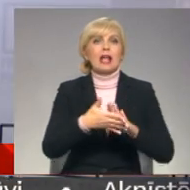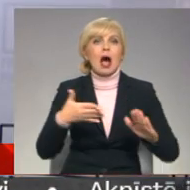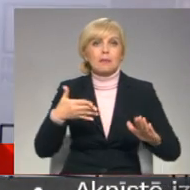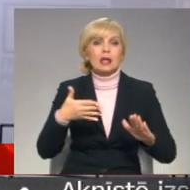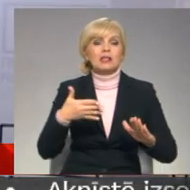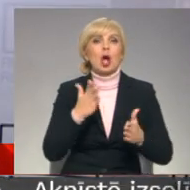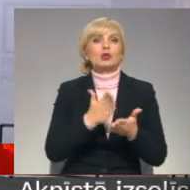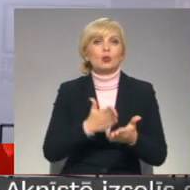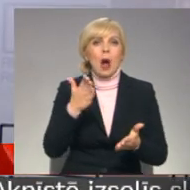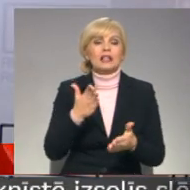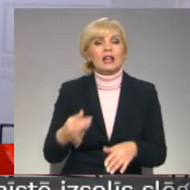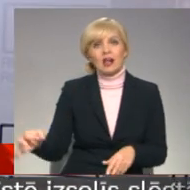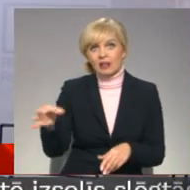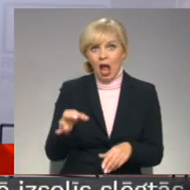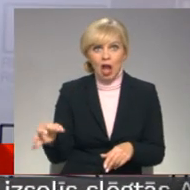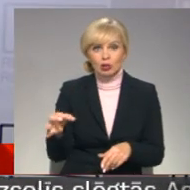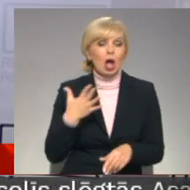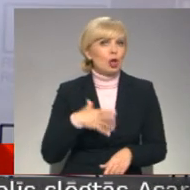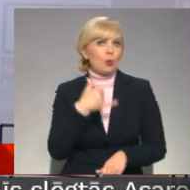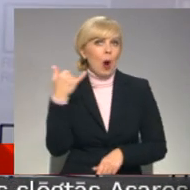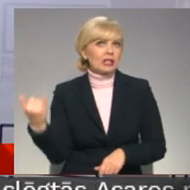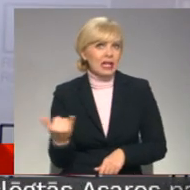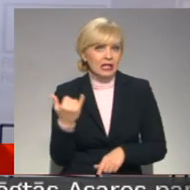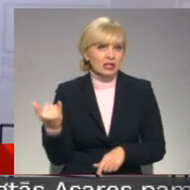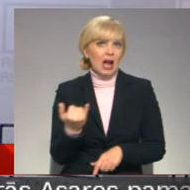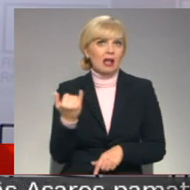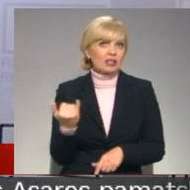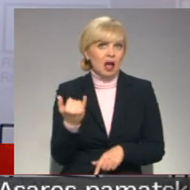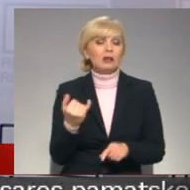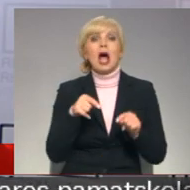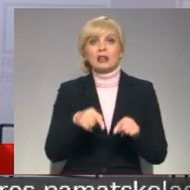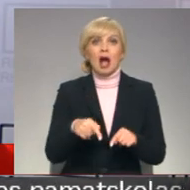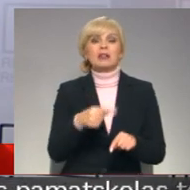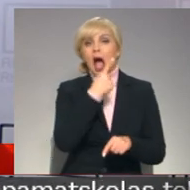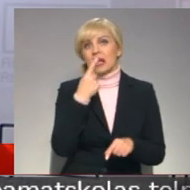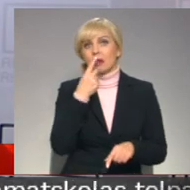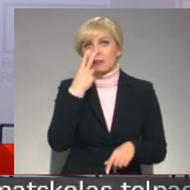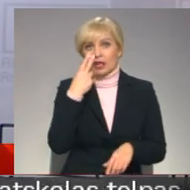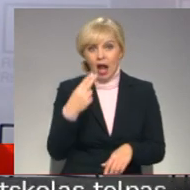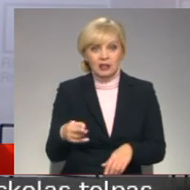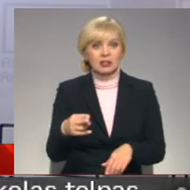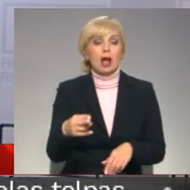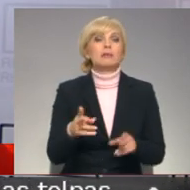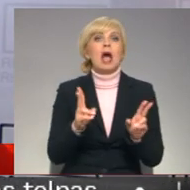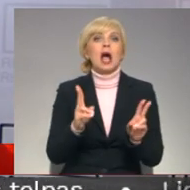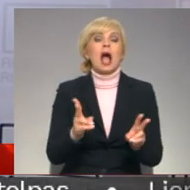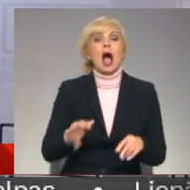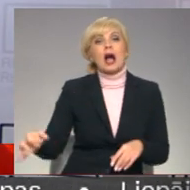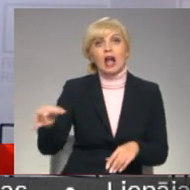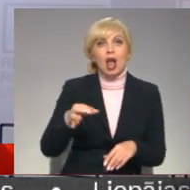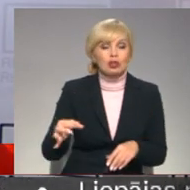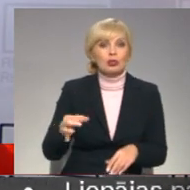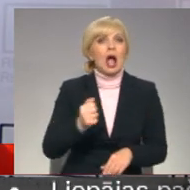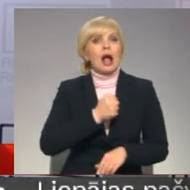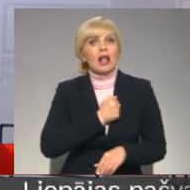notika reģionos. Ja. Tas ir taču ļoti interesanti un tas ir acīm redzams, ka reģions, kā